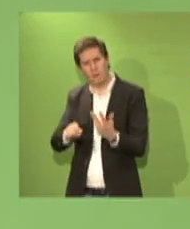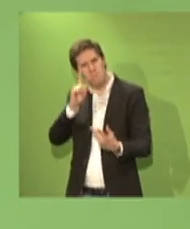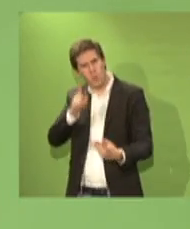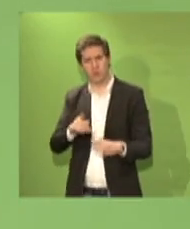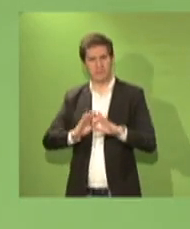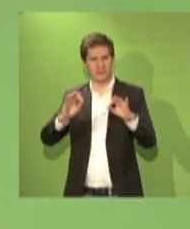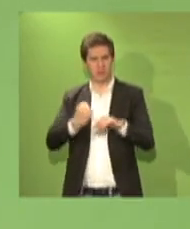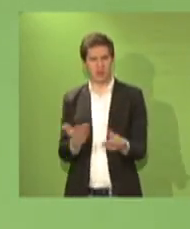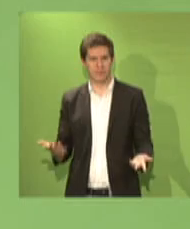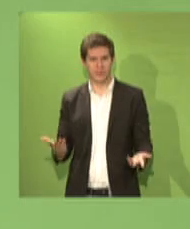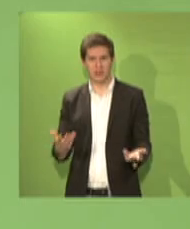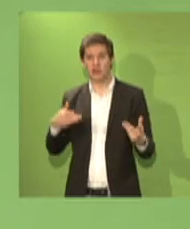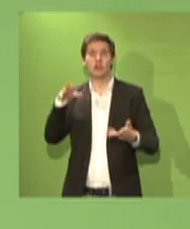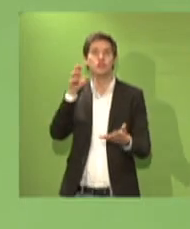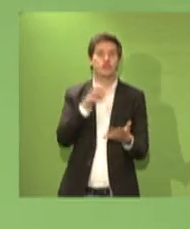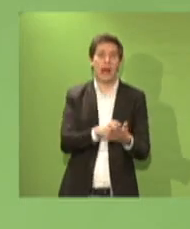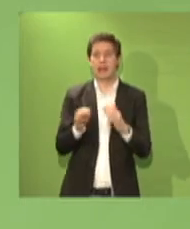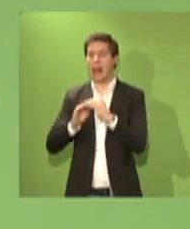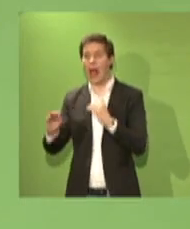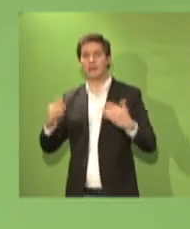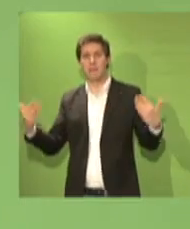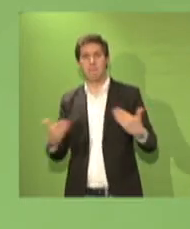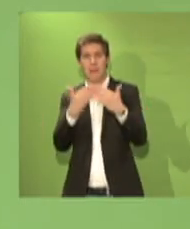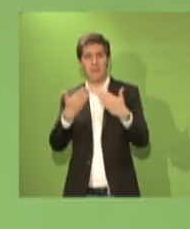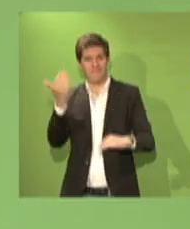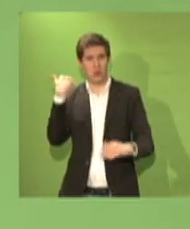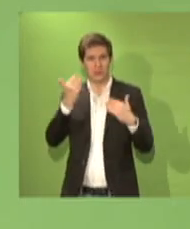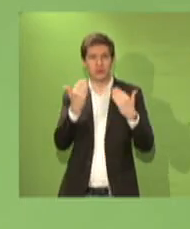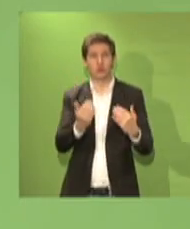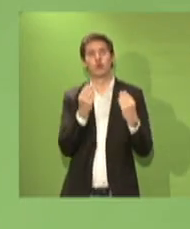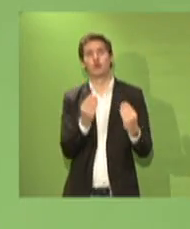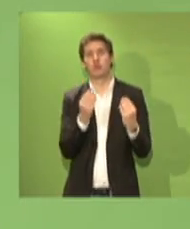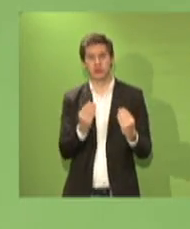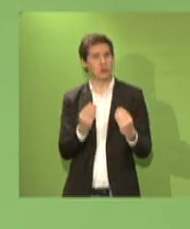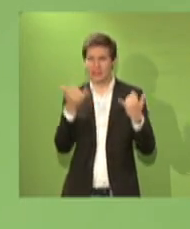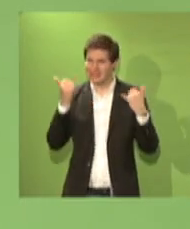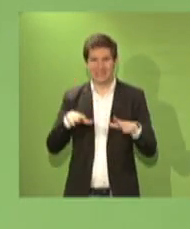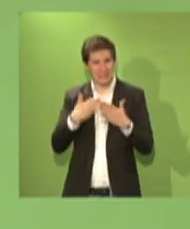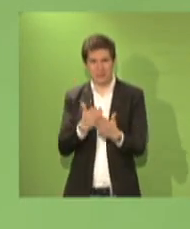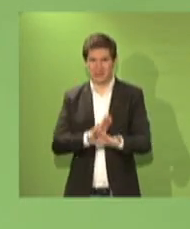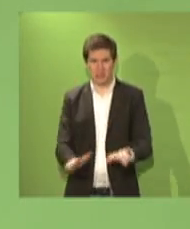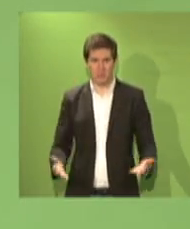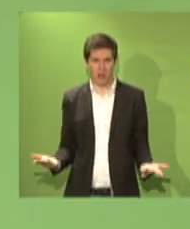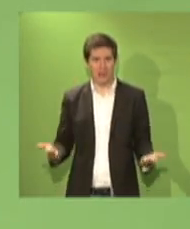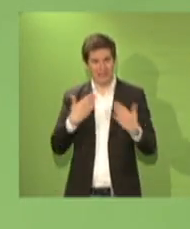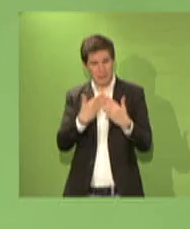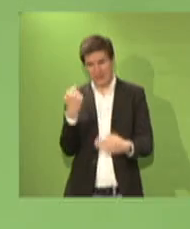klassische Stadt-Land-Gegensatz, dieses Bild ist überholt. Es ist etwas passiert, und wir sollten uns die Mühe machen, uns